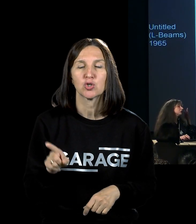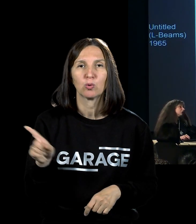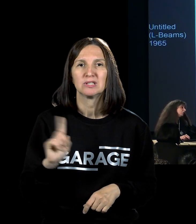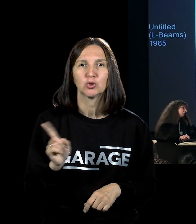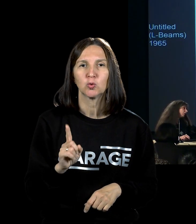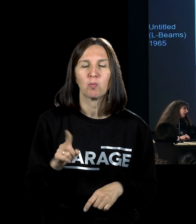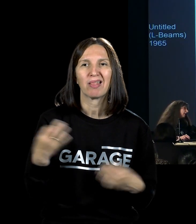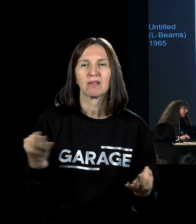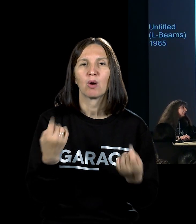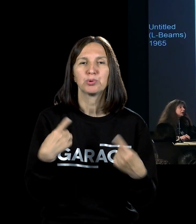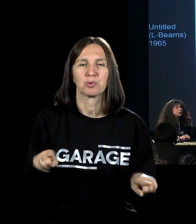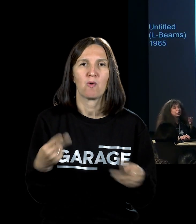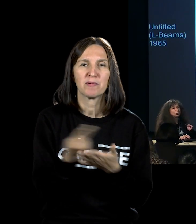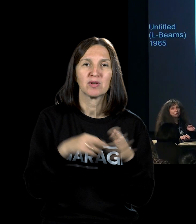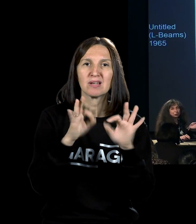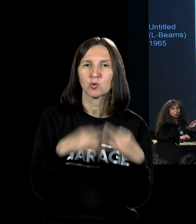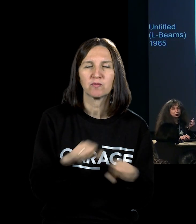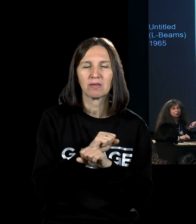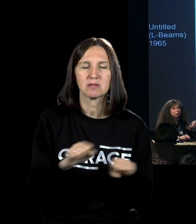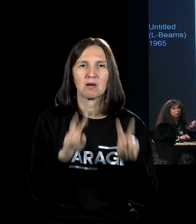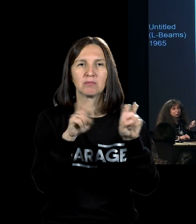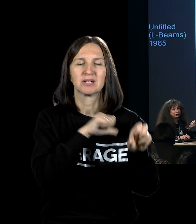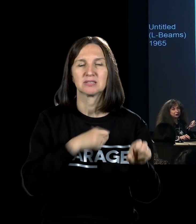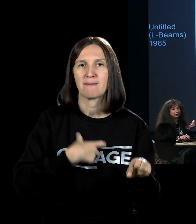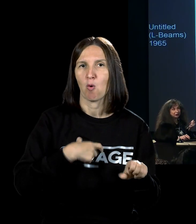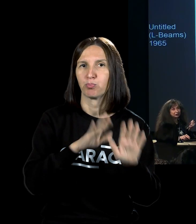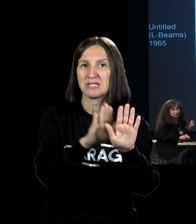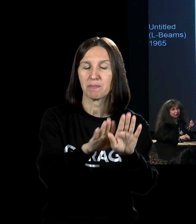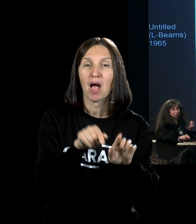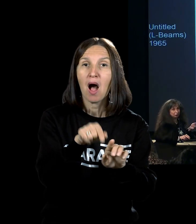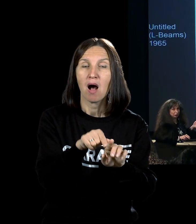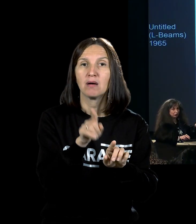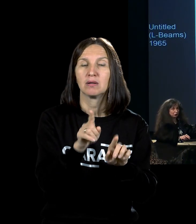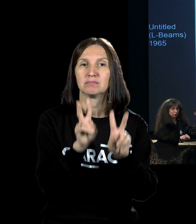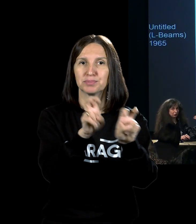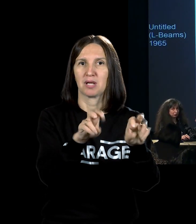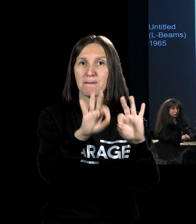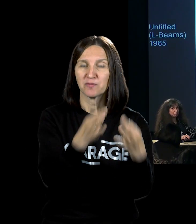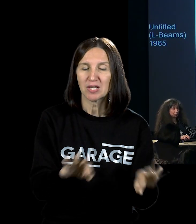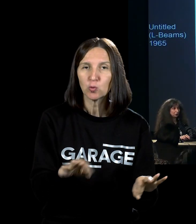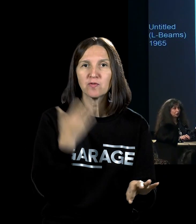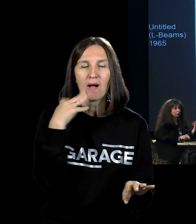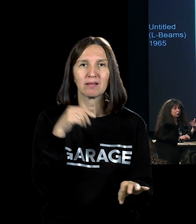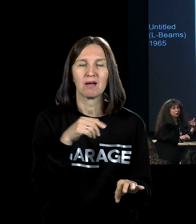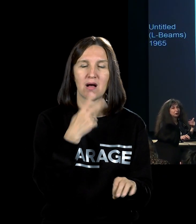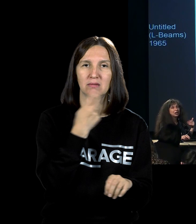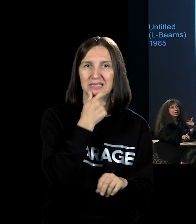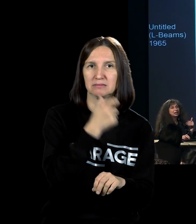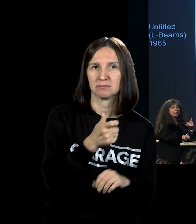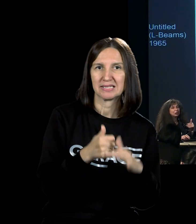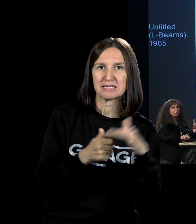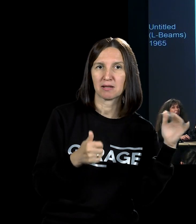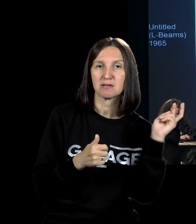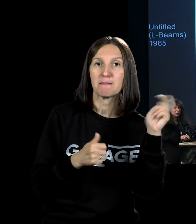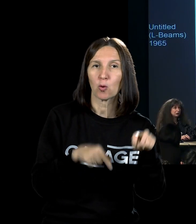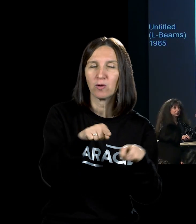что ни одно из произведений искусства не является автономным, оно существует только в восприятии зрителя, да, то есть продолжает, в этом смысле продолжает Дюшана.